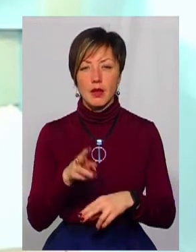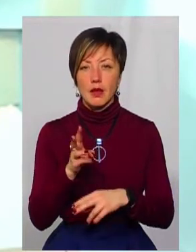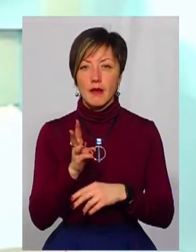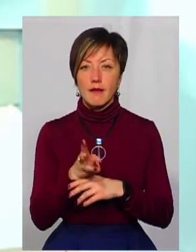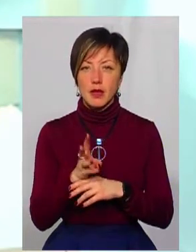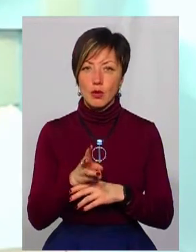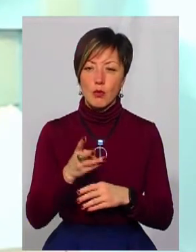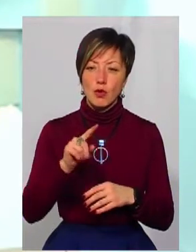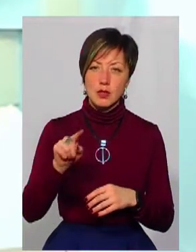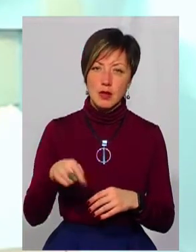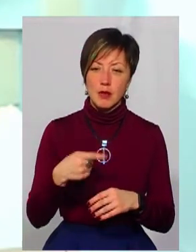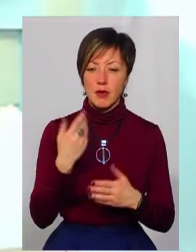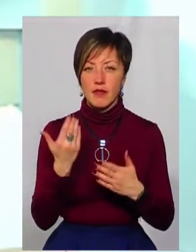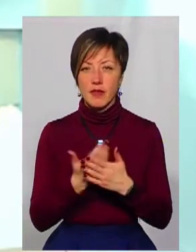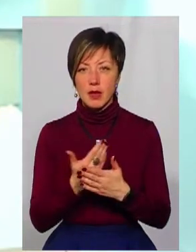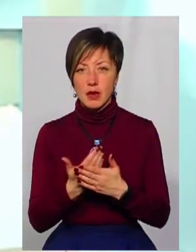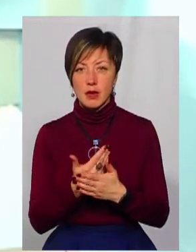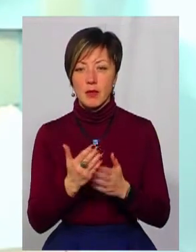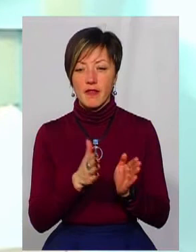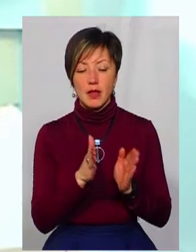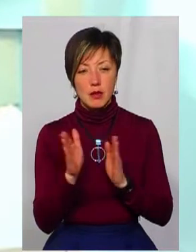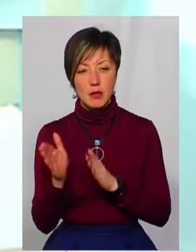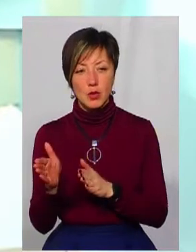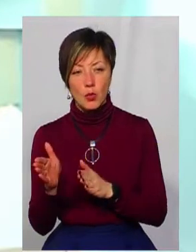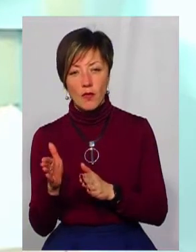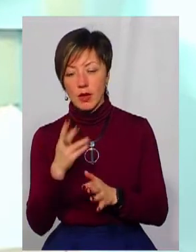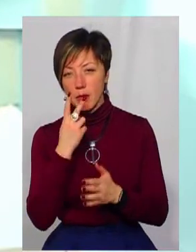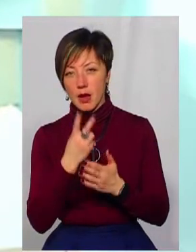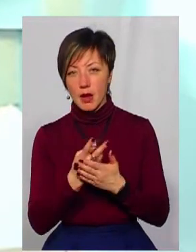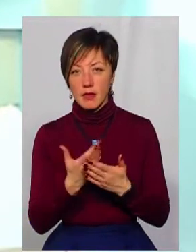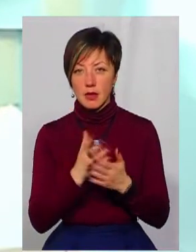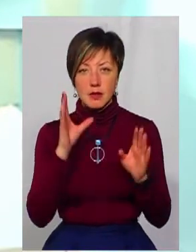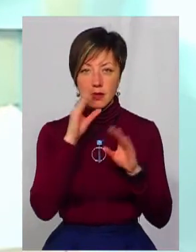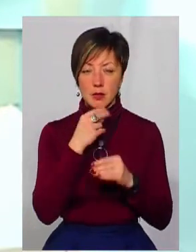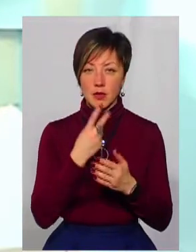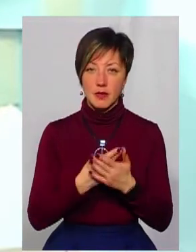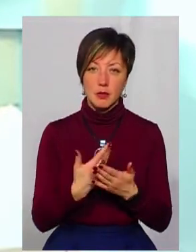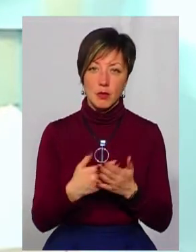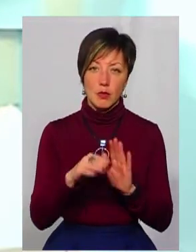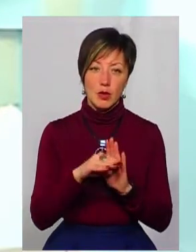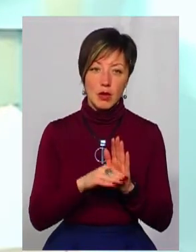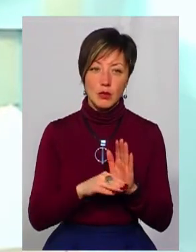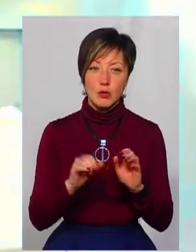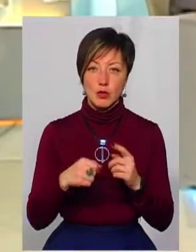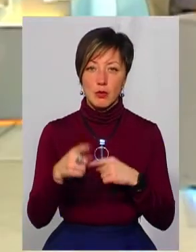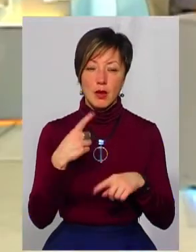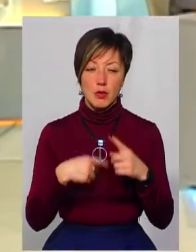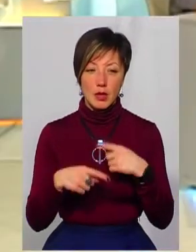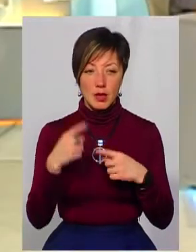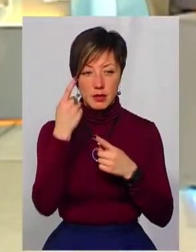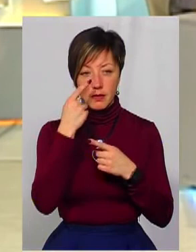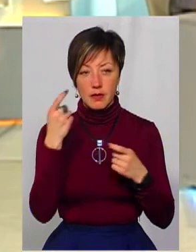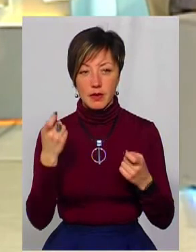по запросу, це перегляд фільмів, відтермінований перегляд. Якщо він не встиг подивитися якусь передачу, він може перемотати